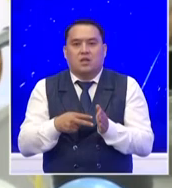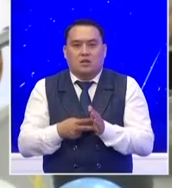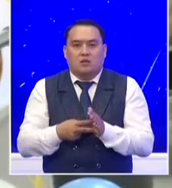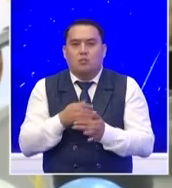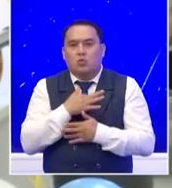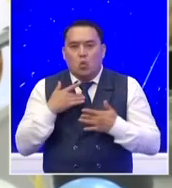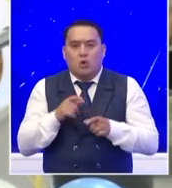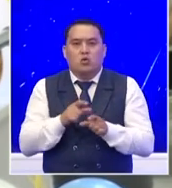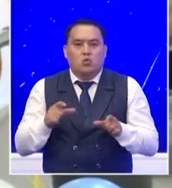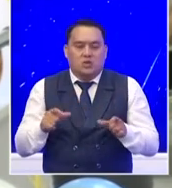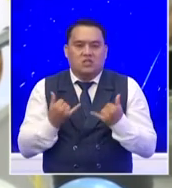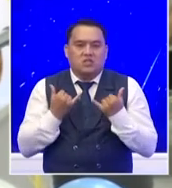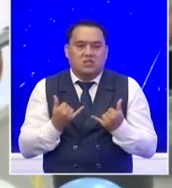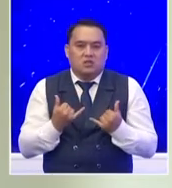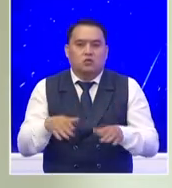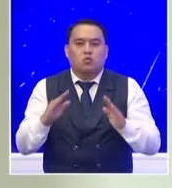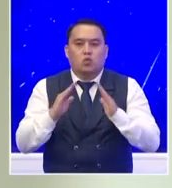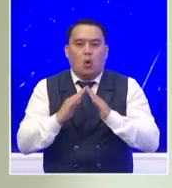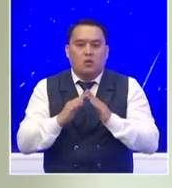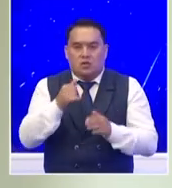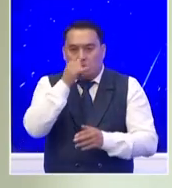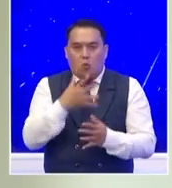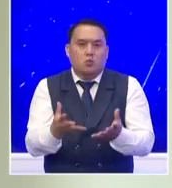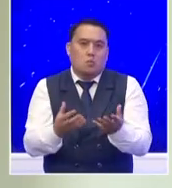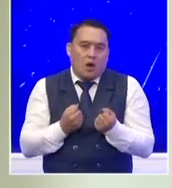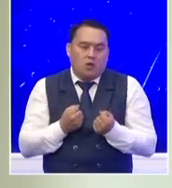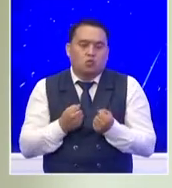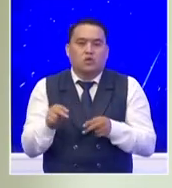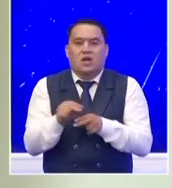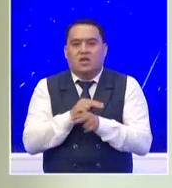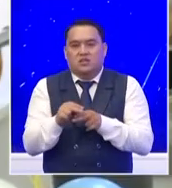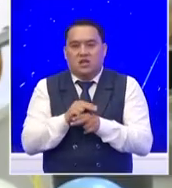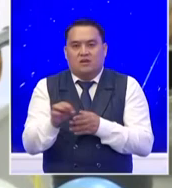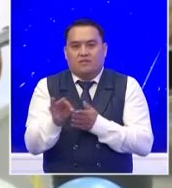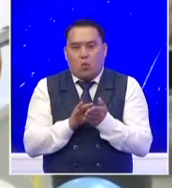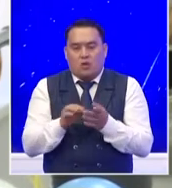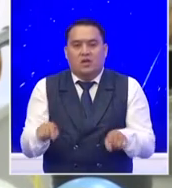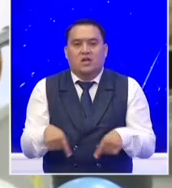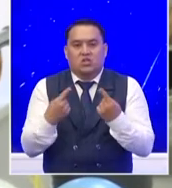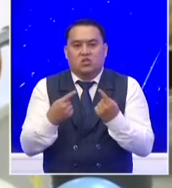Очень много людей, которые сейчас лежат дома, не могут получить адекватное вовремя